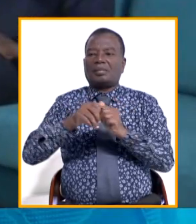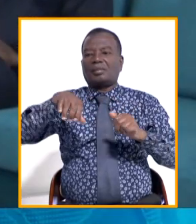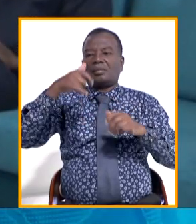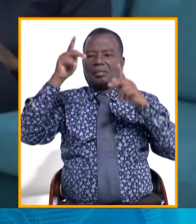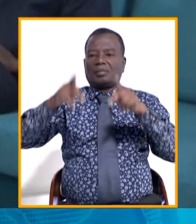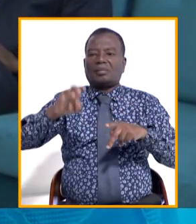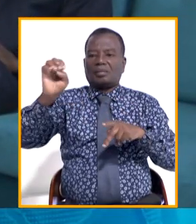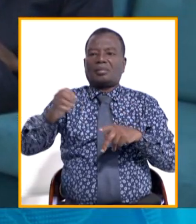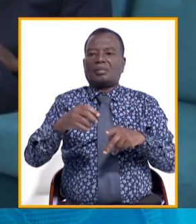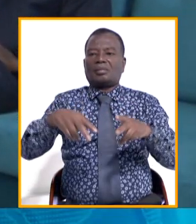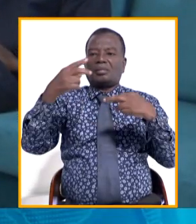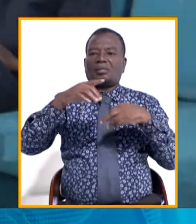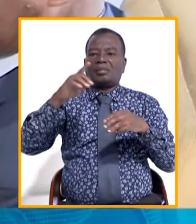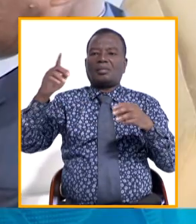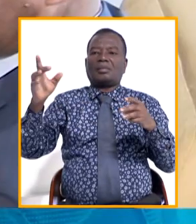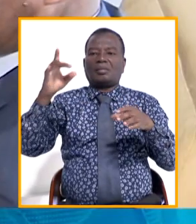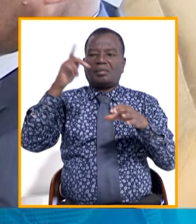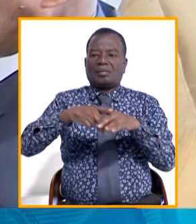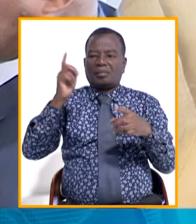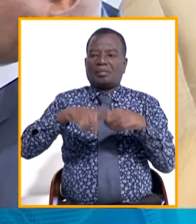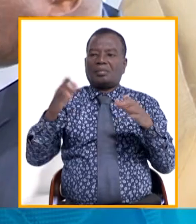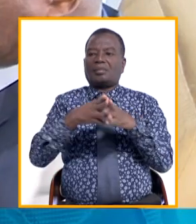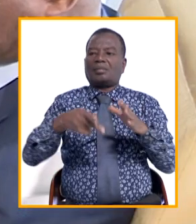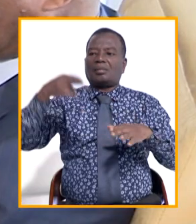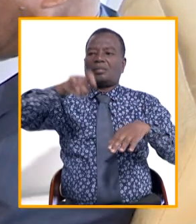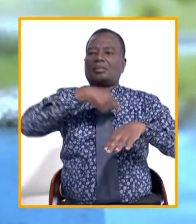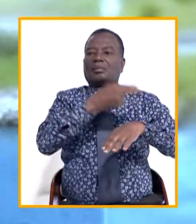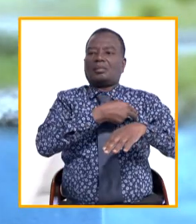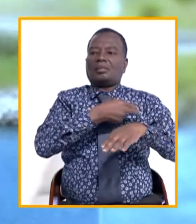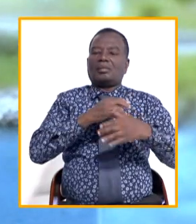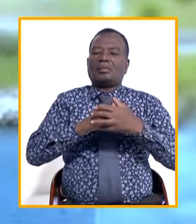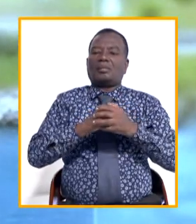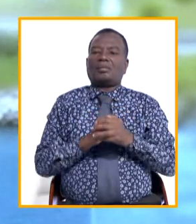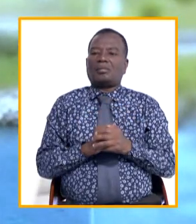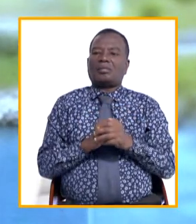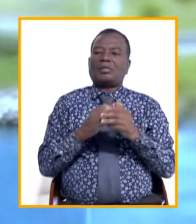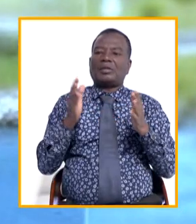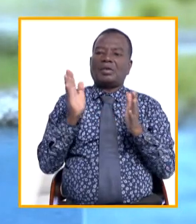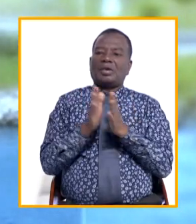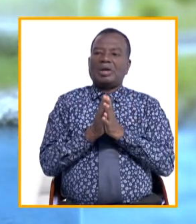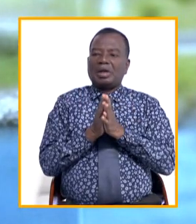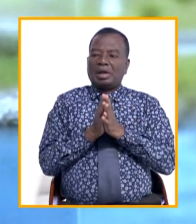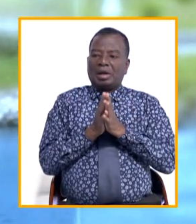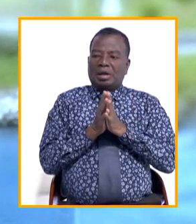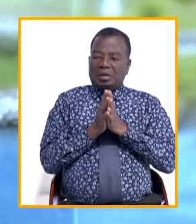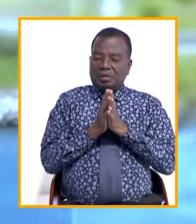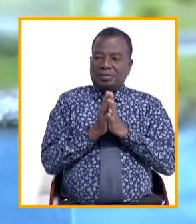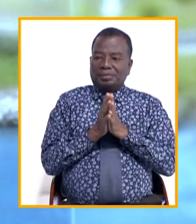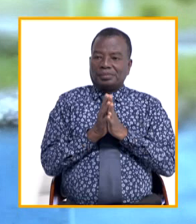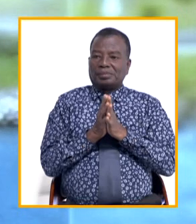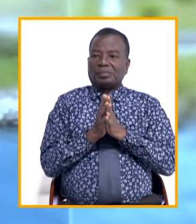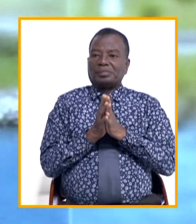d'autres personnalités venues prendre part à cette réunion de haut niveau. Un reportage signé Viviane Aïma et